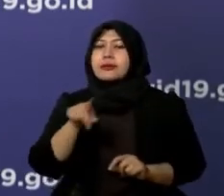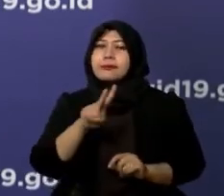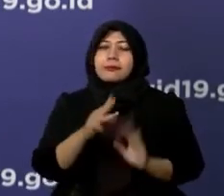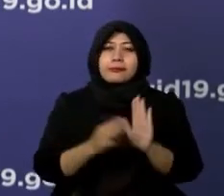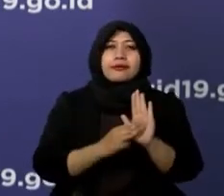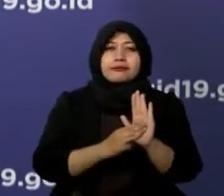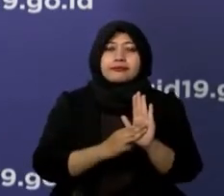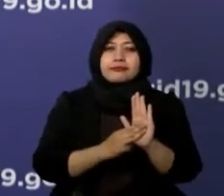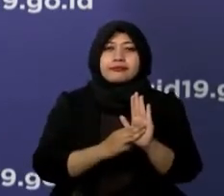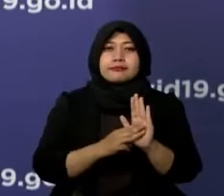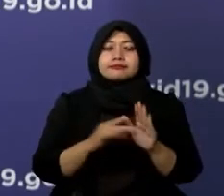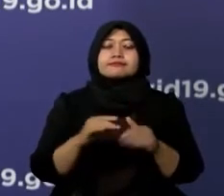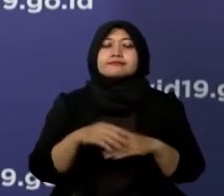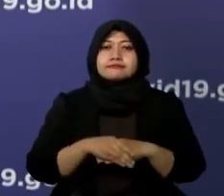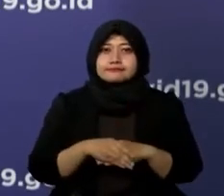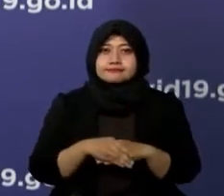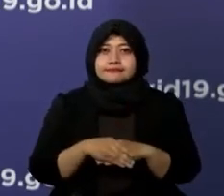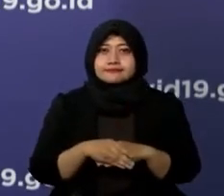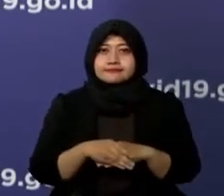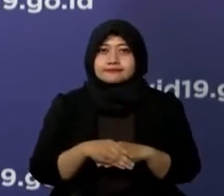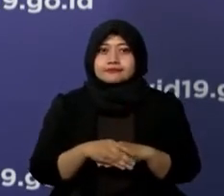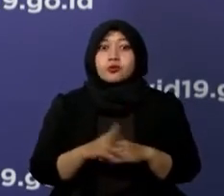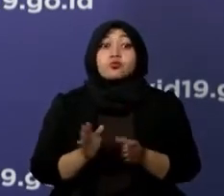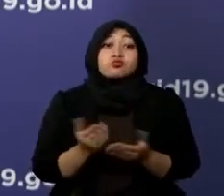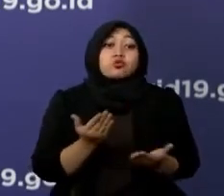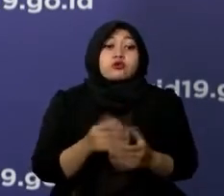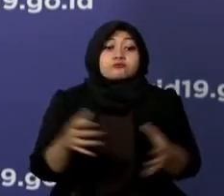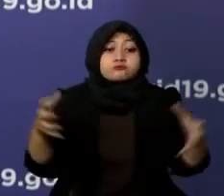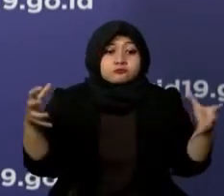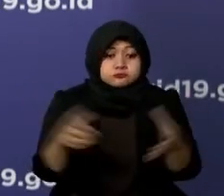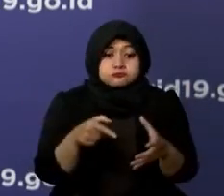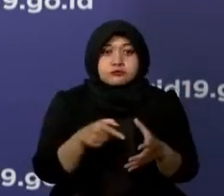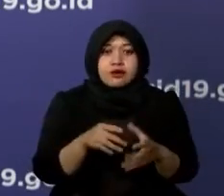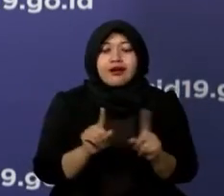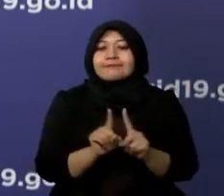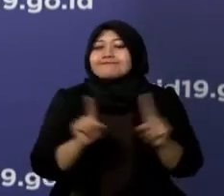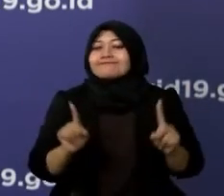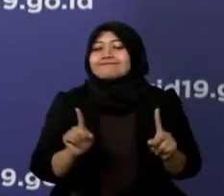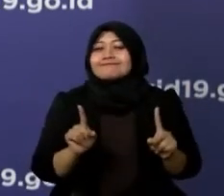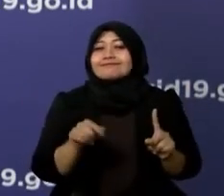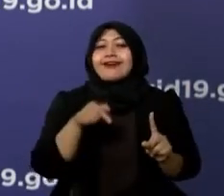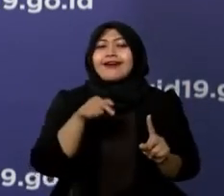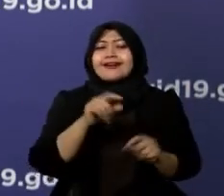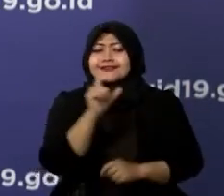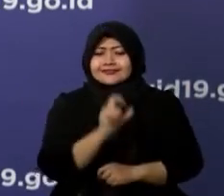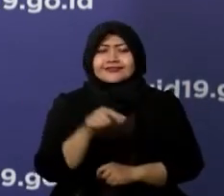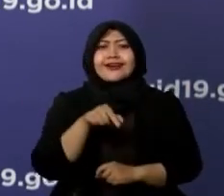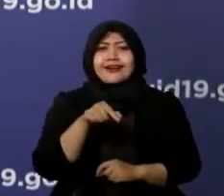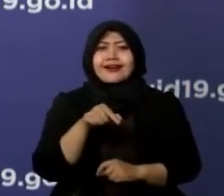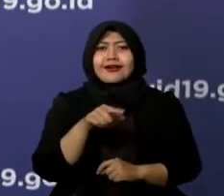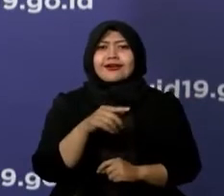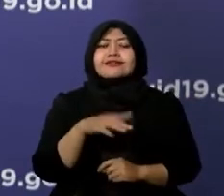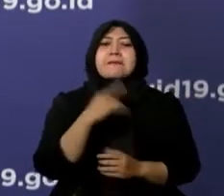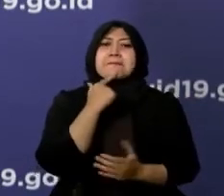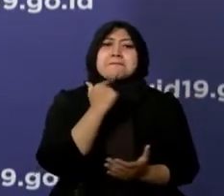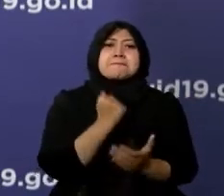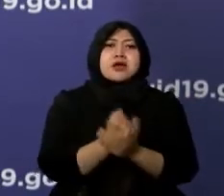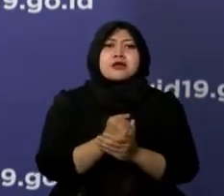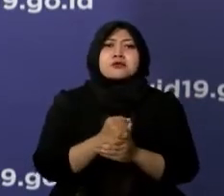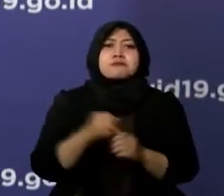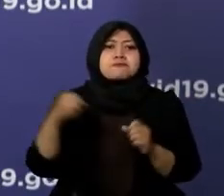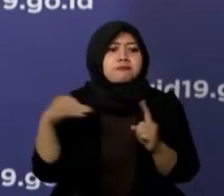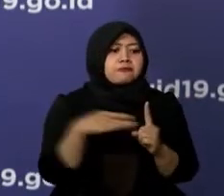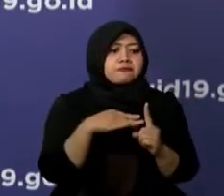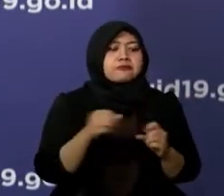lain, terutama bila berada di dalam kerumunan. Hal ini sangat efektif menghindari tertular dan menulari